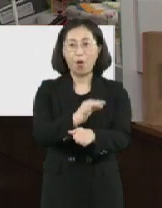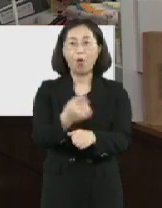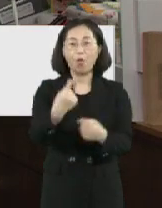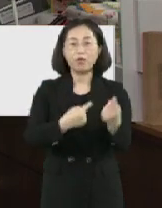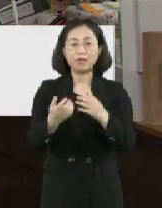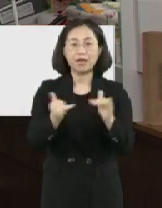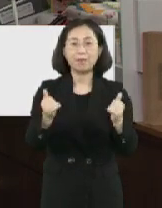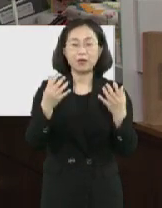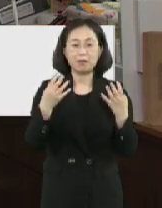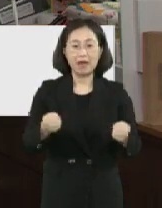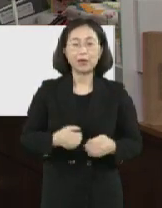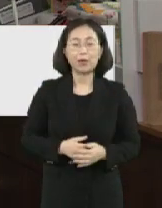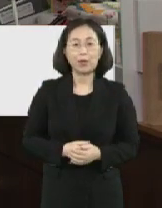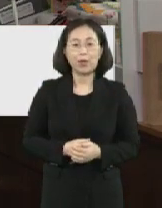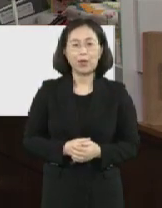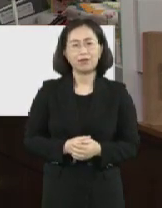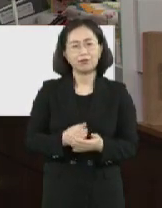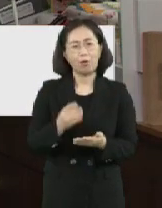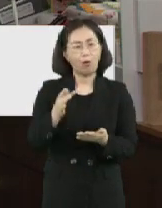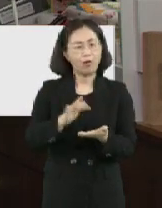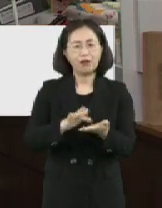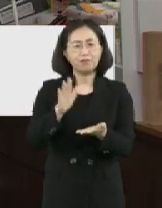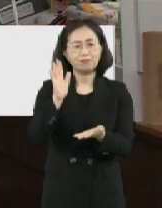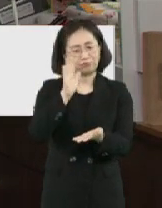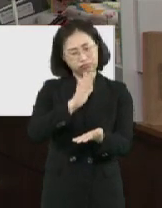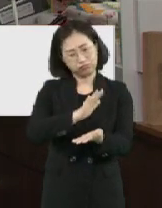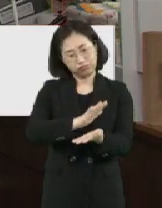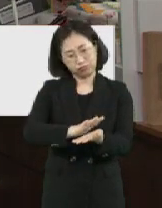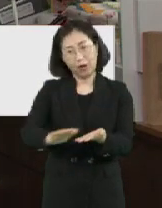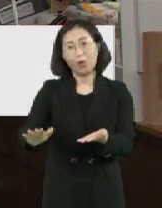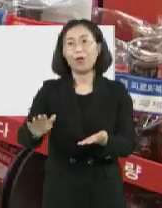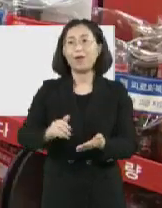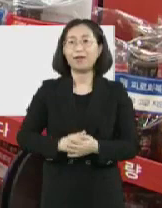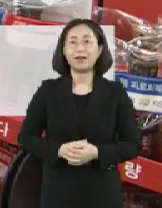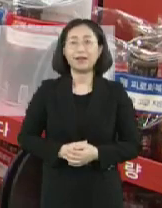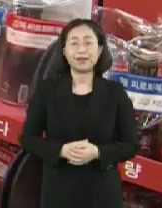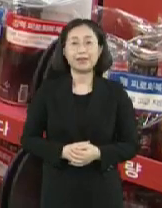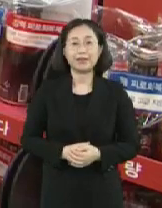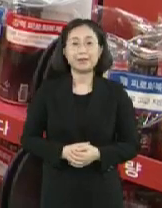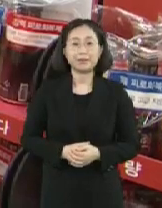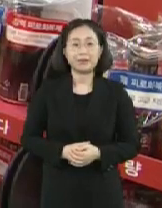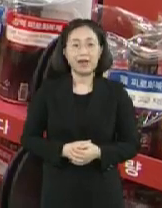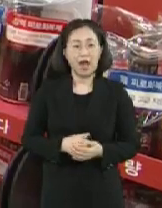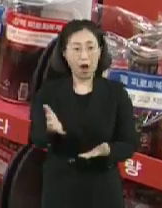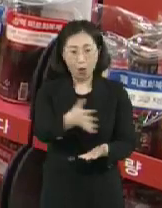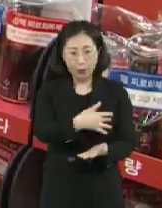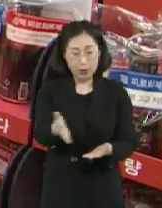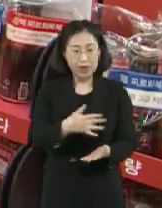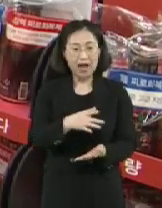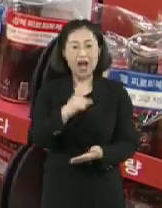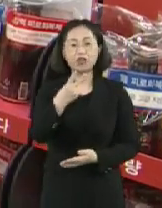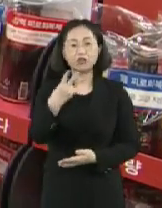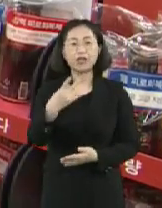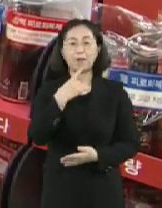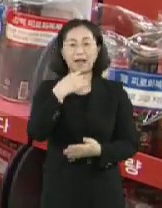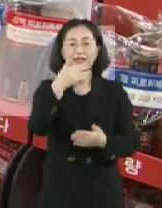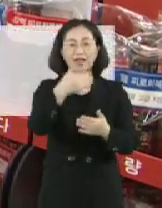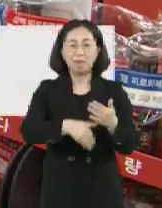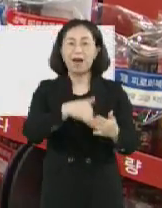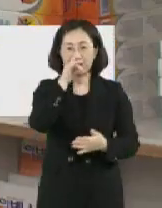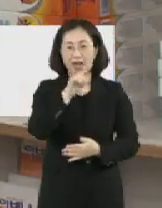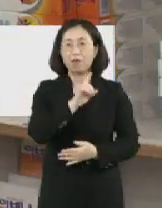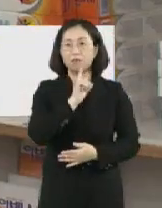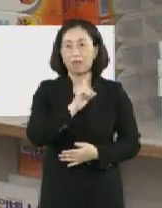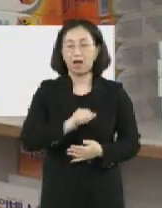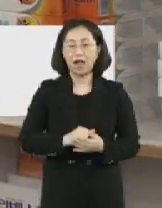다 타이레놀이 품귀 현상도 좀 일어나고 있습니다, 지금은. 아예 없거나 한두 개밖에 없다는 약국이 적지